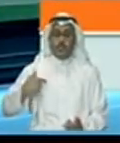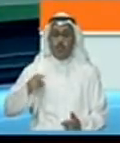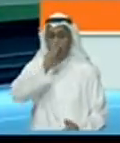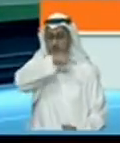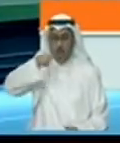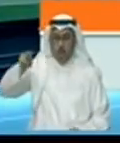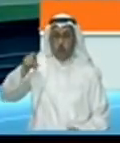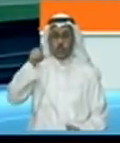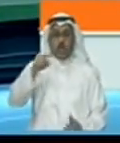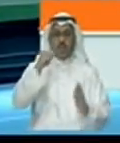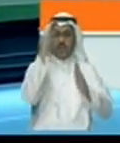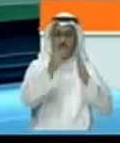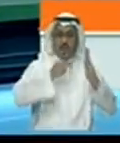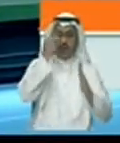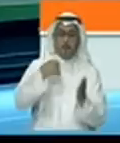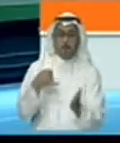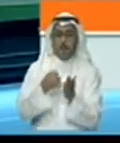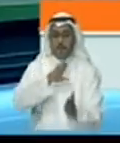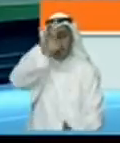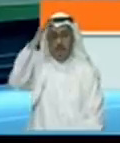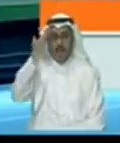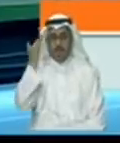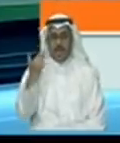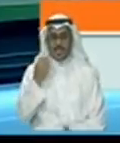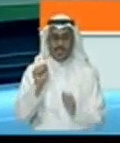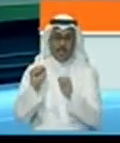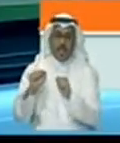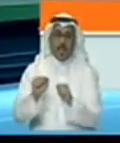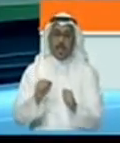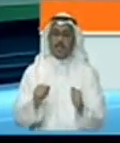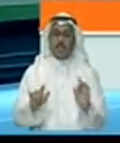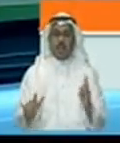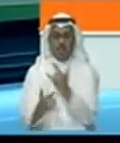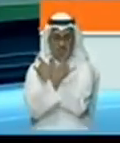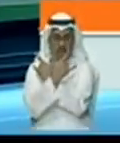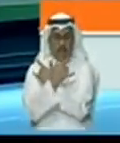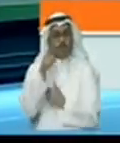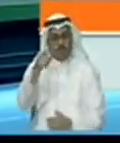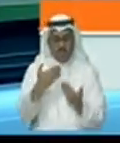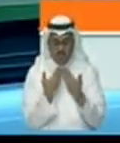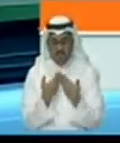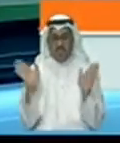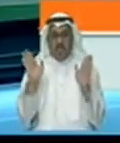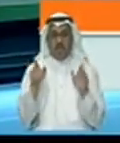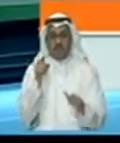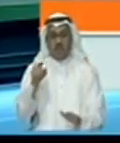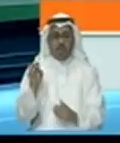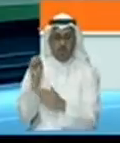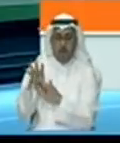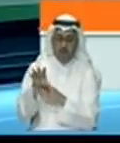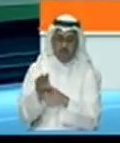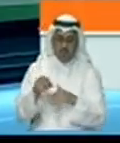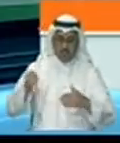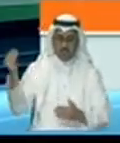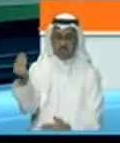بمفازات الروح المقام بمركز الملك عبد العزيز الثقافي العالمي إثرى بمدينة الظهران. افتتاح هذا المعرض حضره نخبة